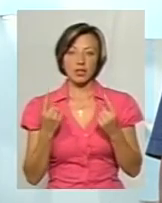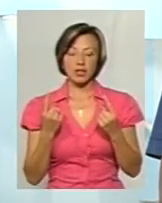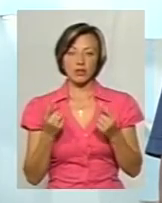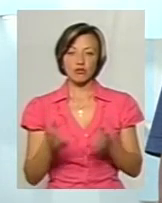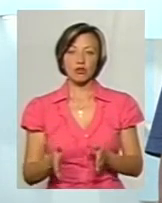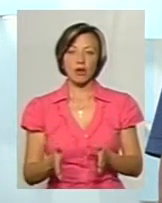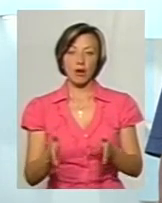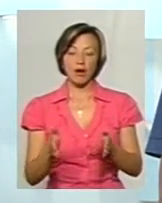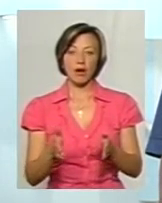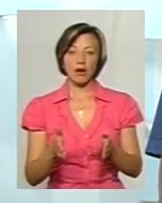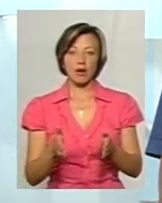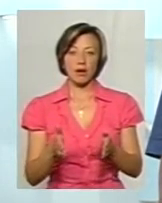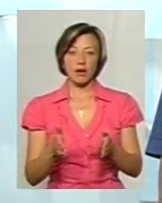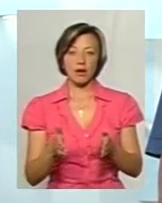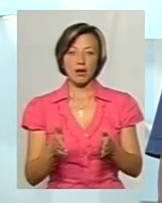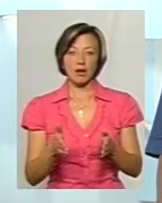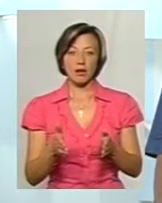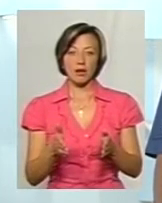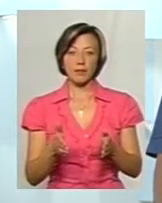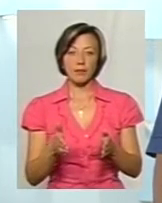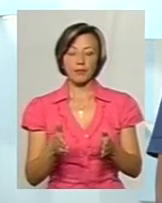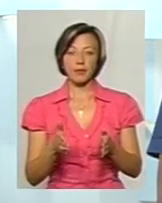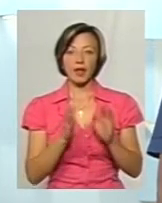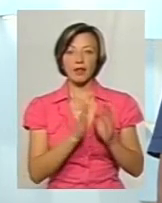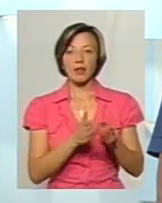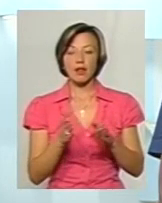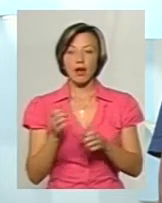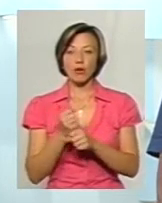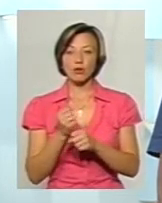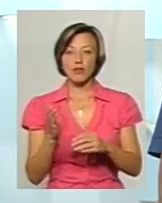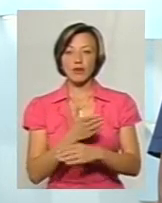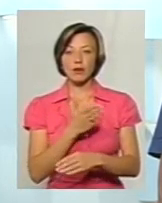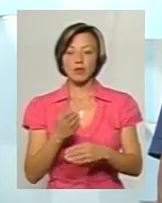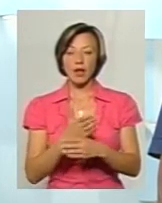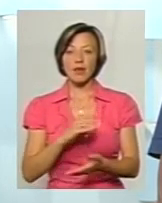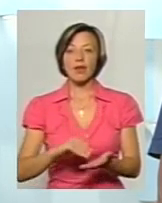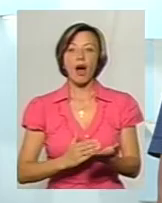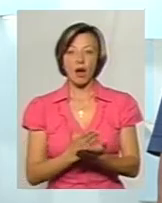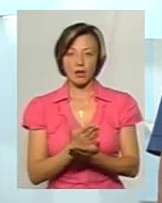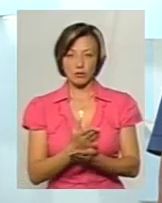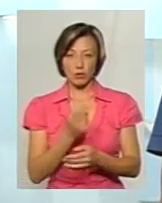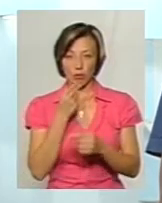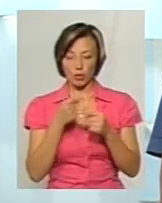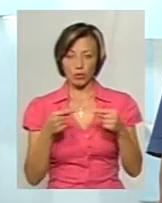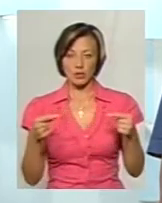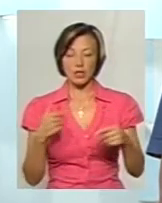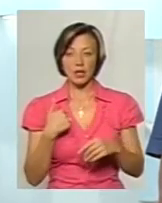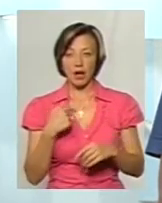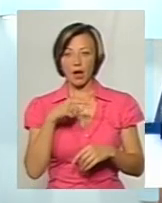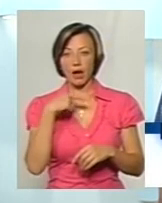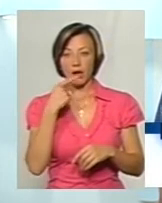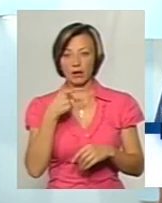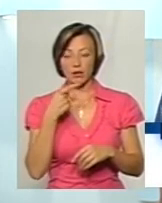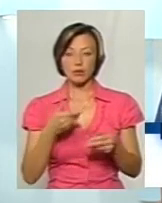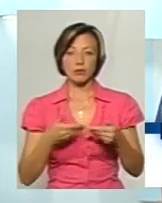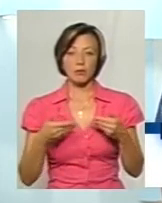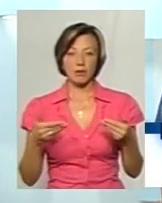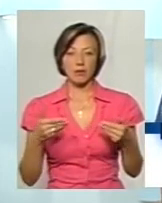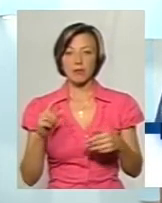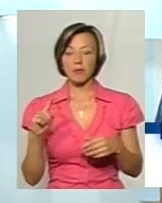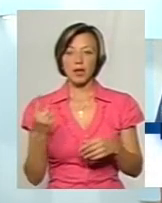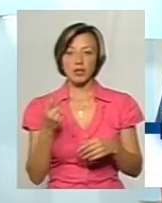шлях іменно налагодження випуску якісної продукції. Я кажу, ми вперше